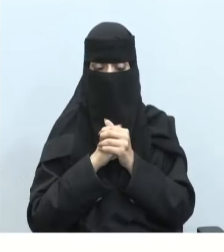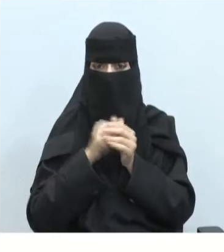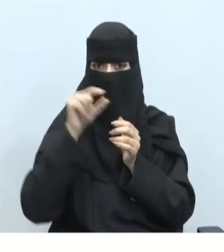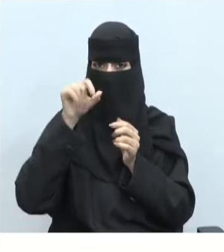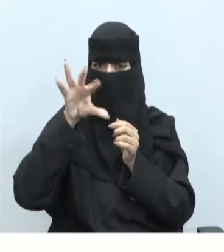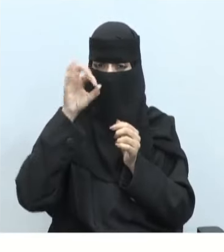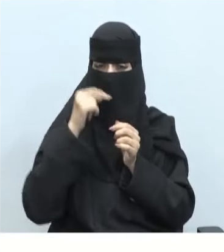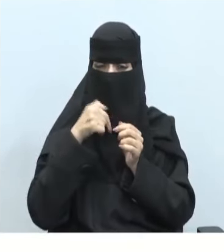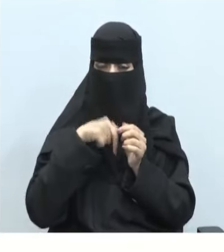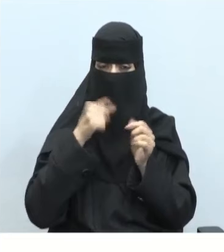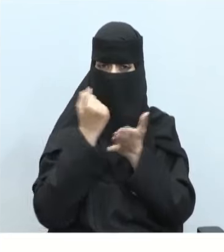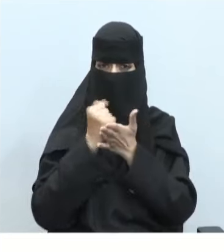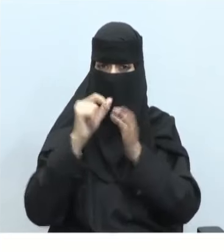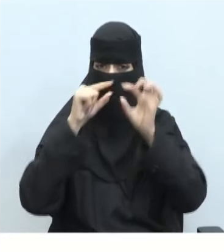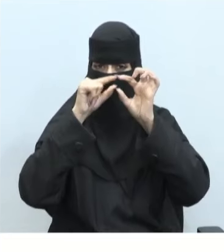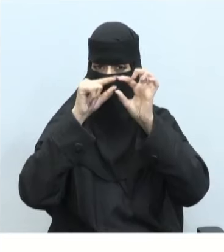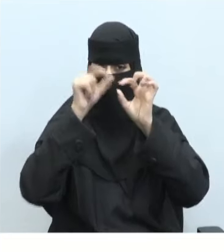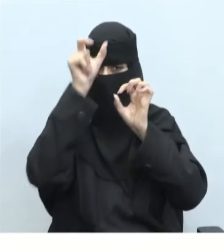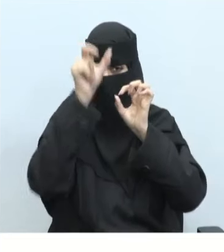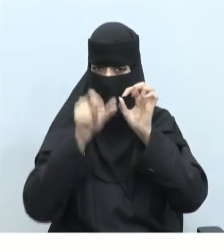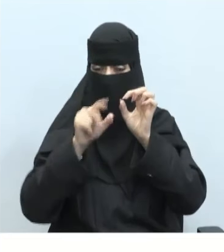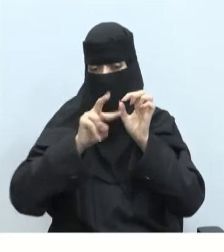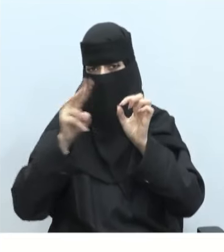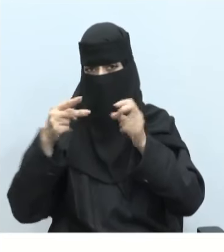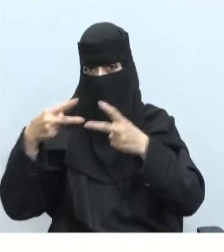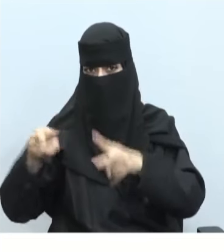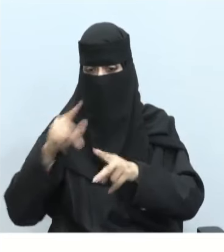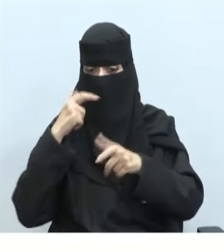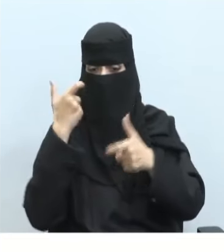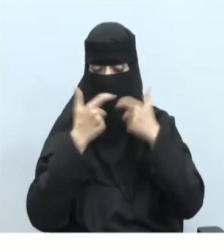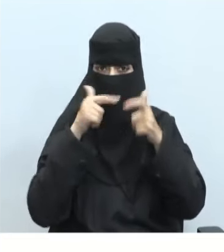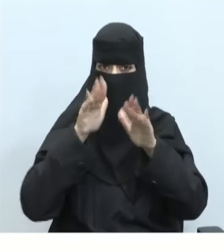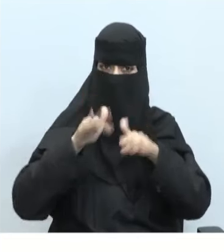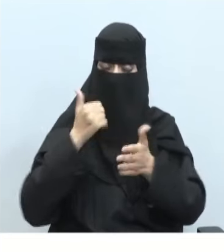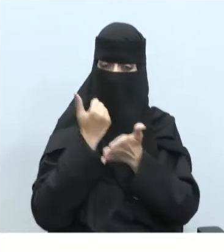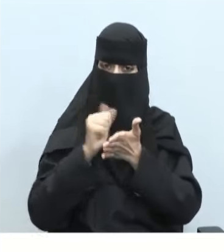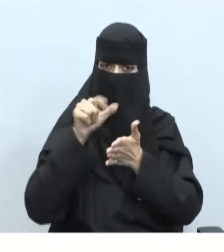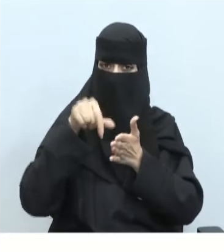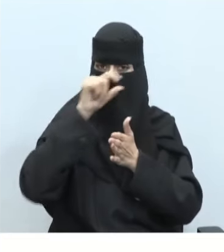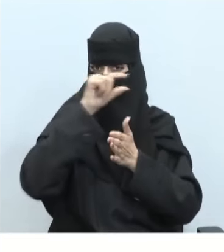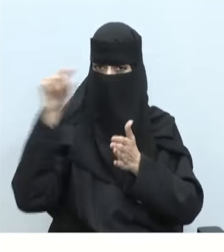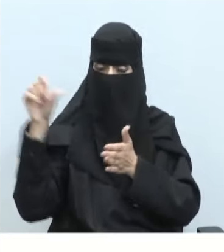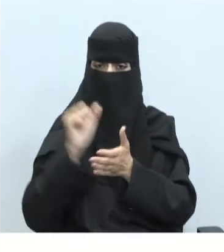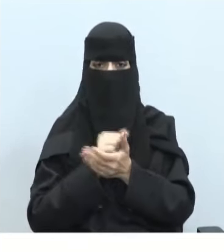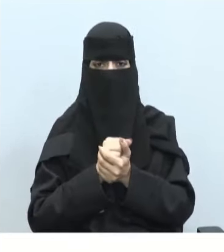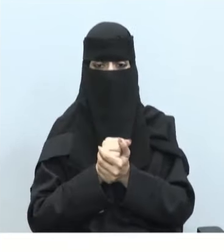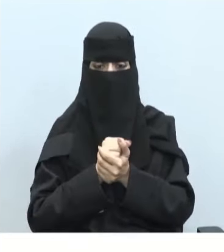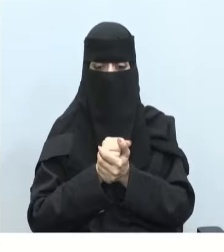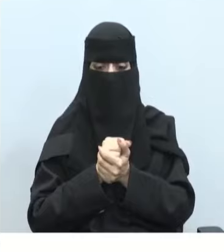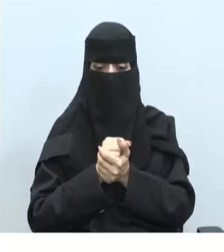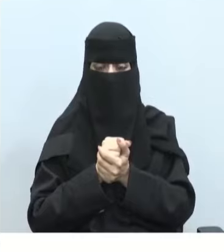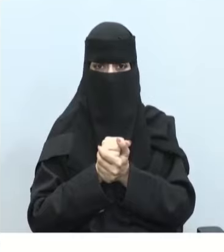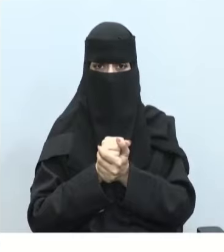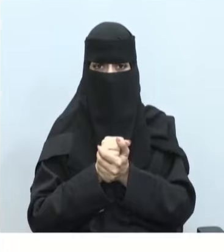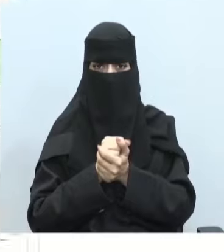ولكن نحتاج هنا الى حذف عمود باكمله ثم موافق وتلاحظ فعلا تم حذف العمود